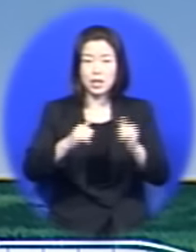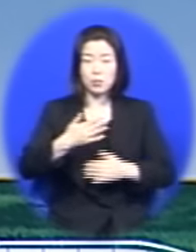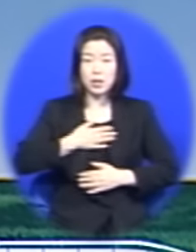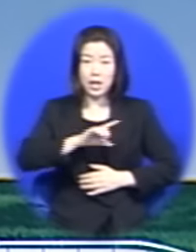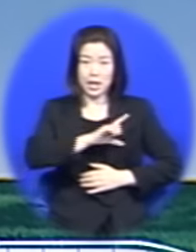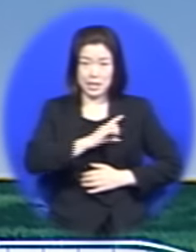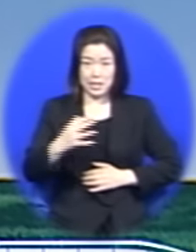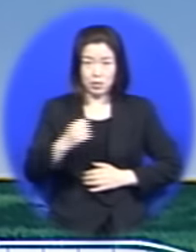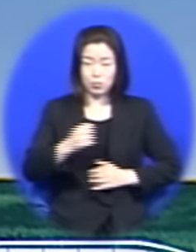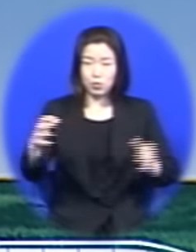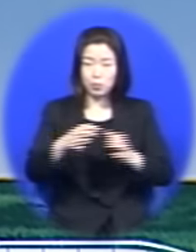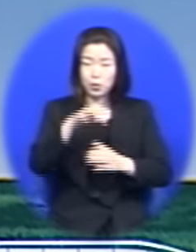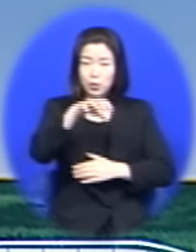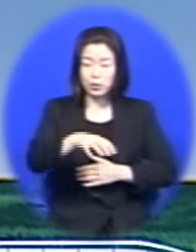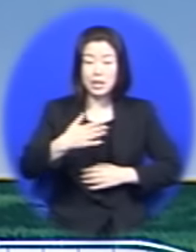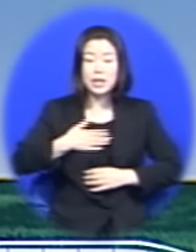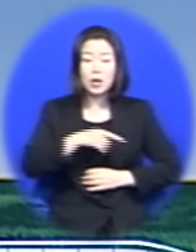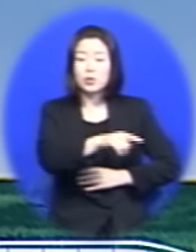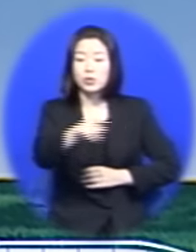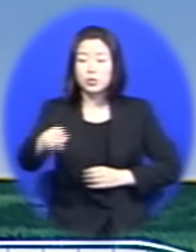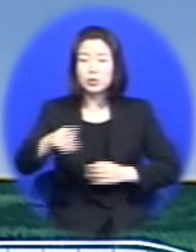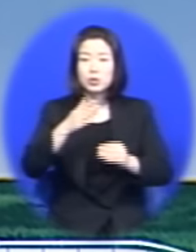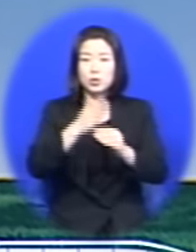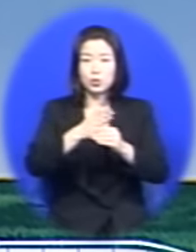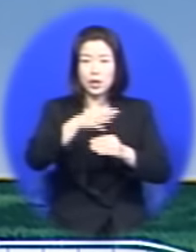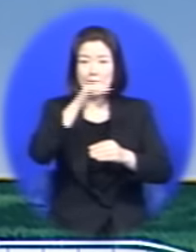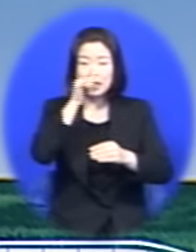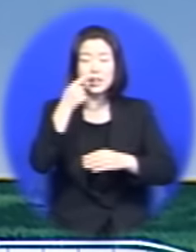모인 곳에는 나도 그들 중에 있느니라.